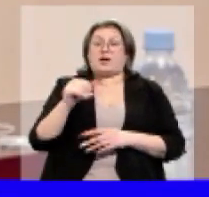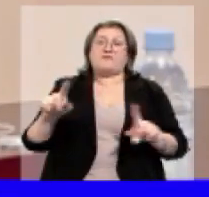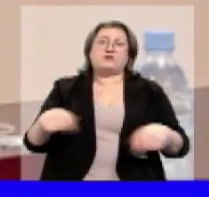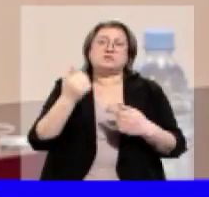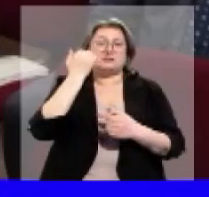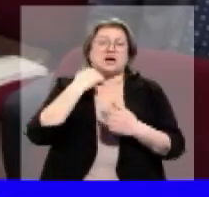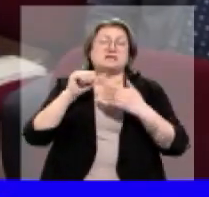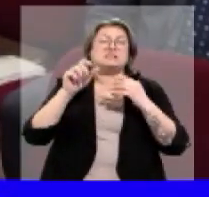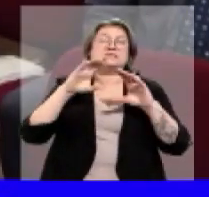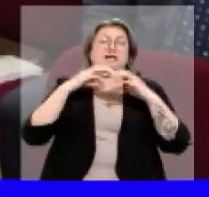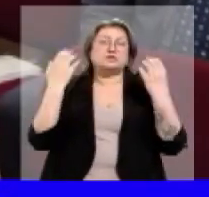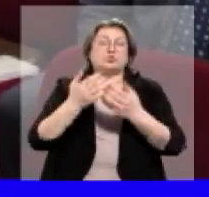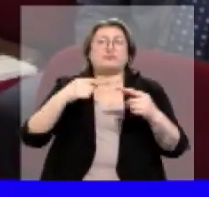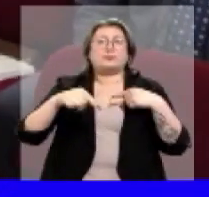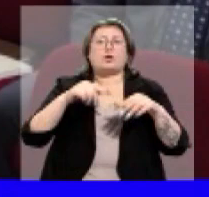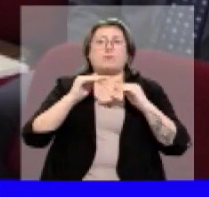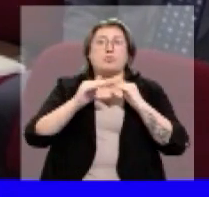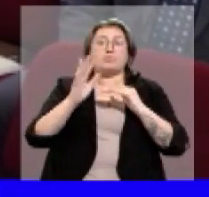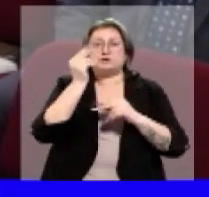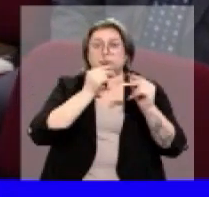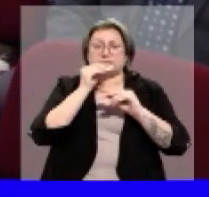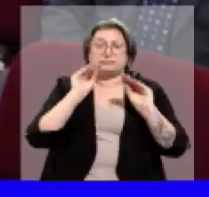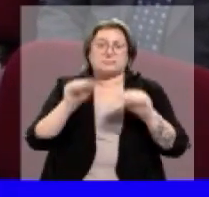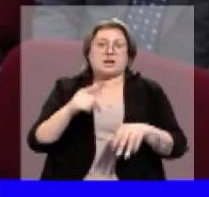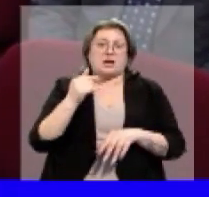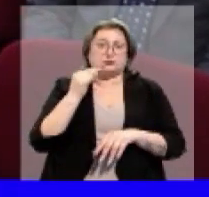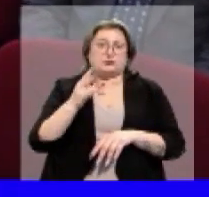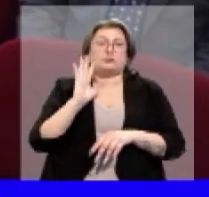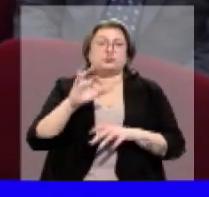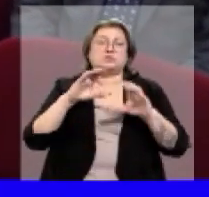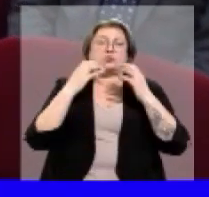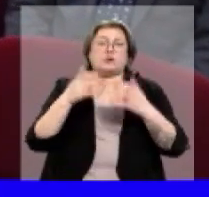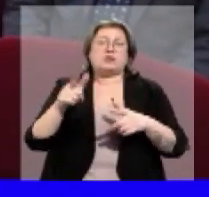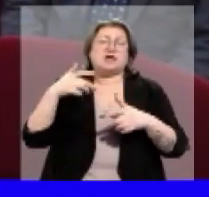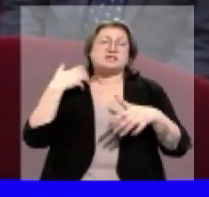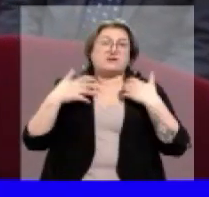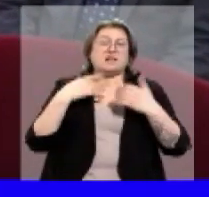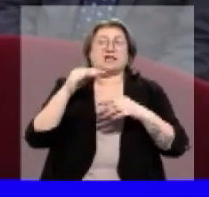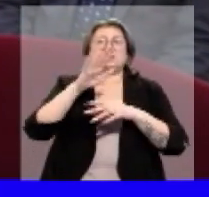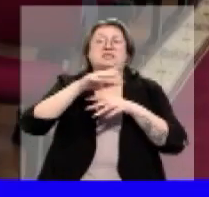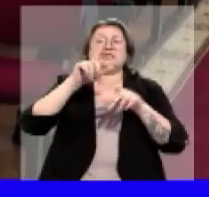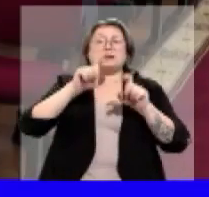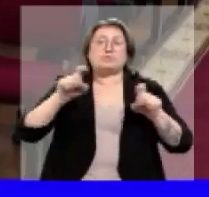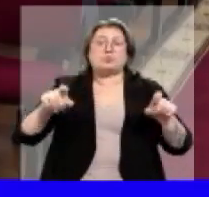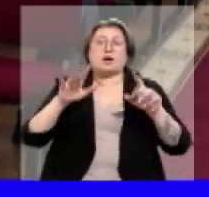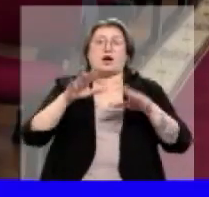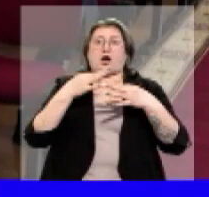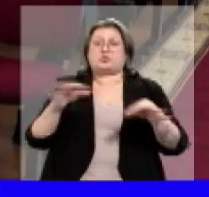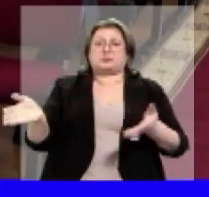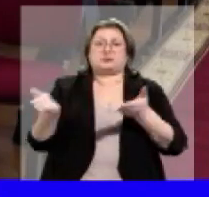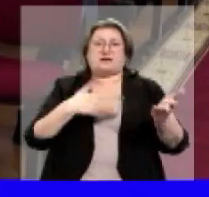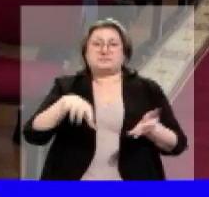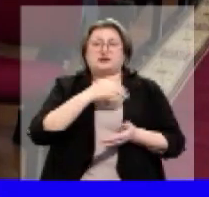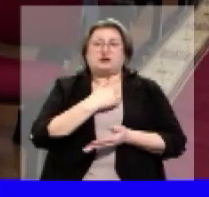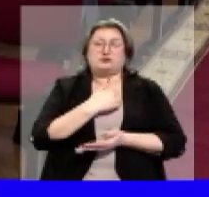Восстановят старый стадион. Футбольное поле покроют искусственным газоном. Будут в стадионе раздевалки и трибуны. Объект откроют для всех